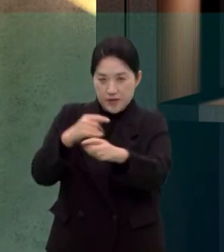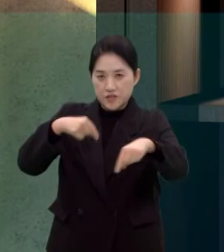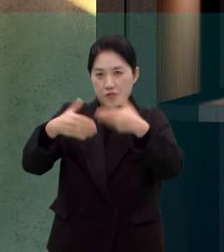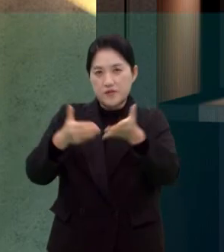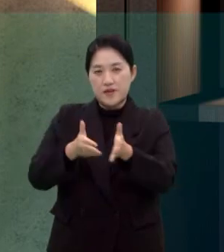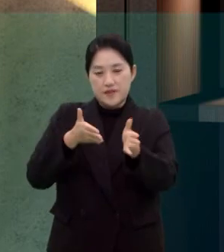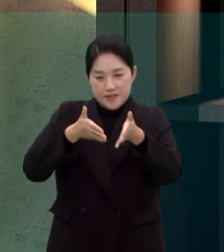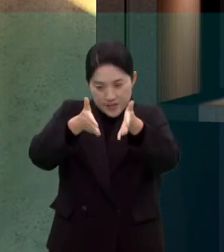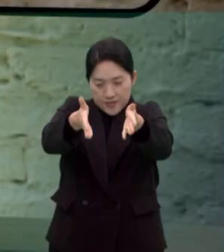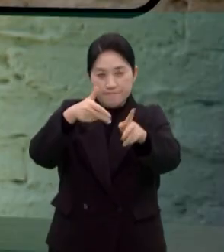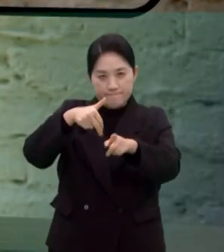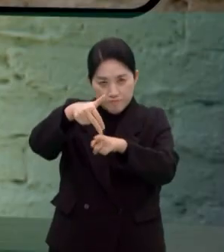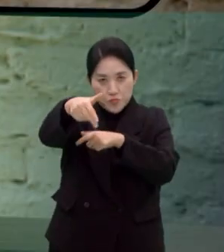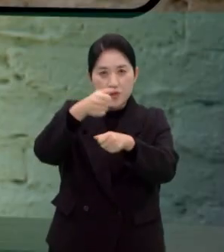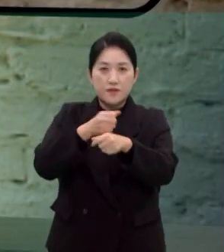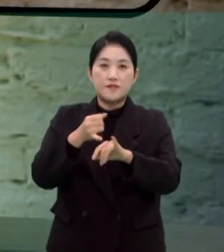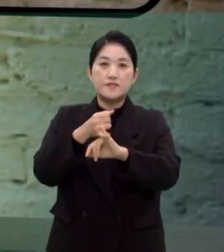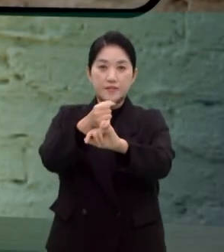걸어가겠습니다.